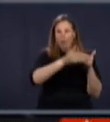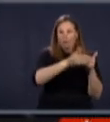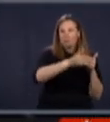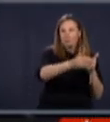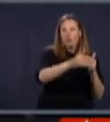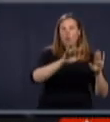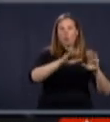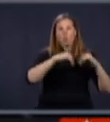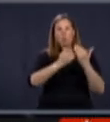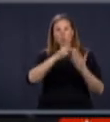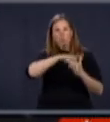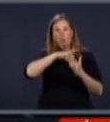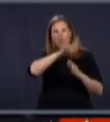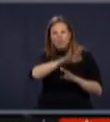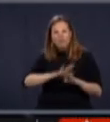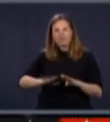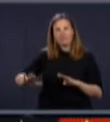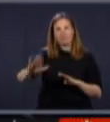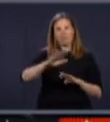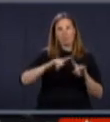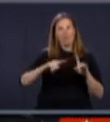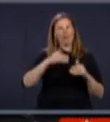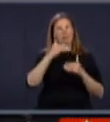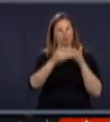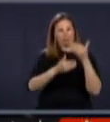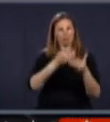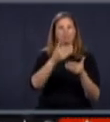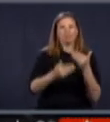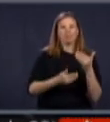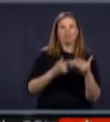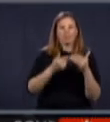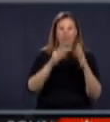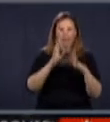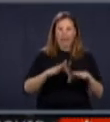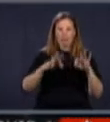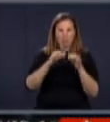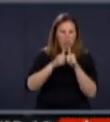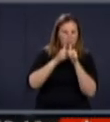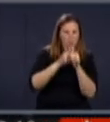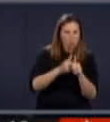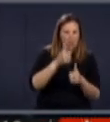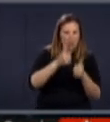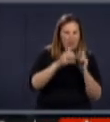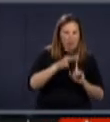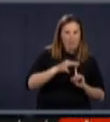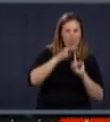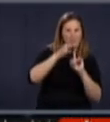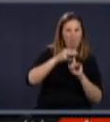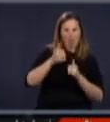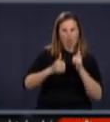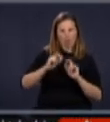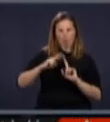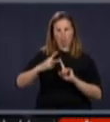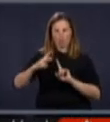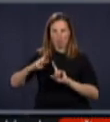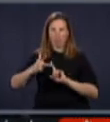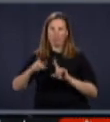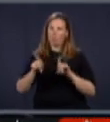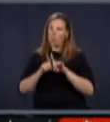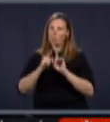l'ensemble des régions du Québec, et on va prioriser avec beaucoup de rigueur et de diligence les